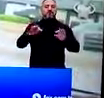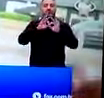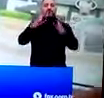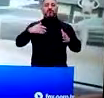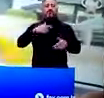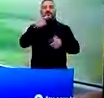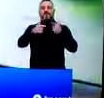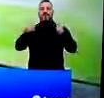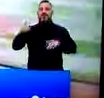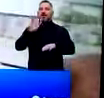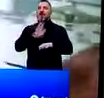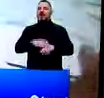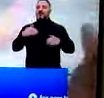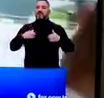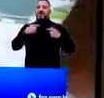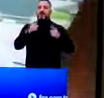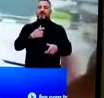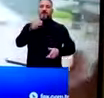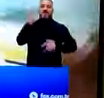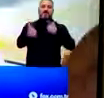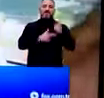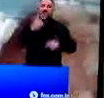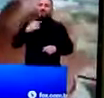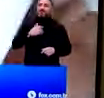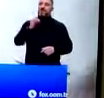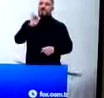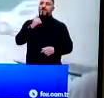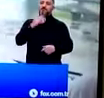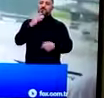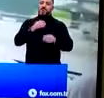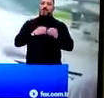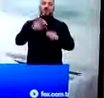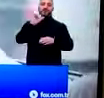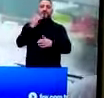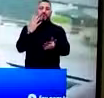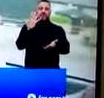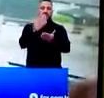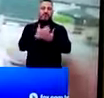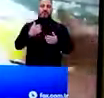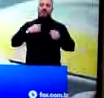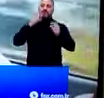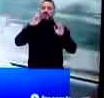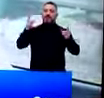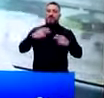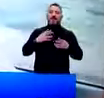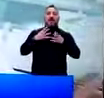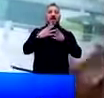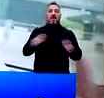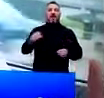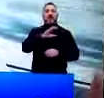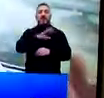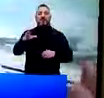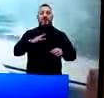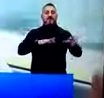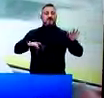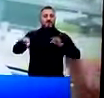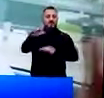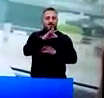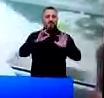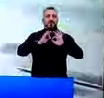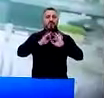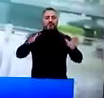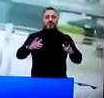ben. Bu videolarda YouTube Sahil Altı Taksi'ten yükledim ki test kanalı kaybolmasın diye. Hep bunların çizimleri,